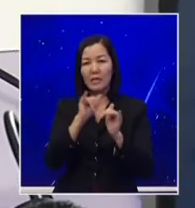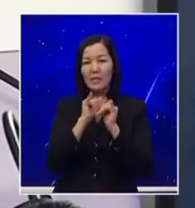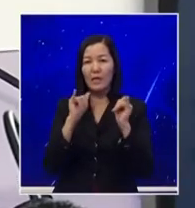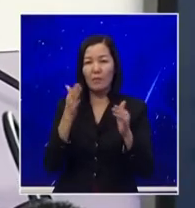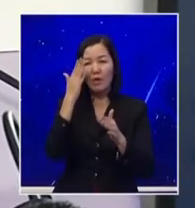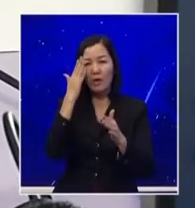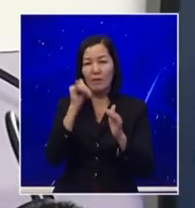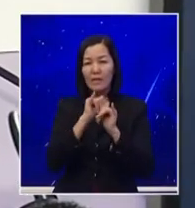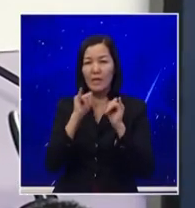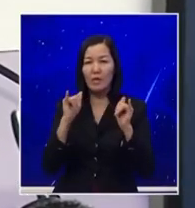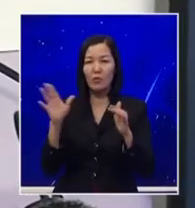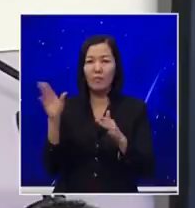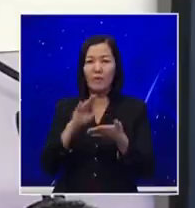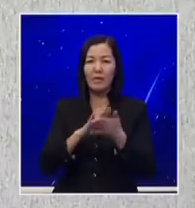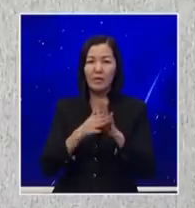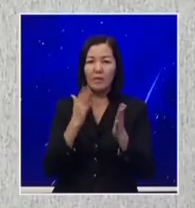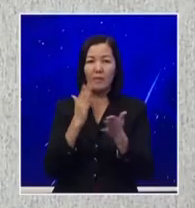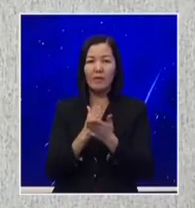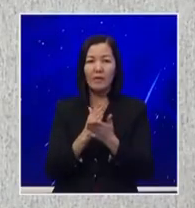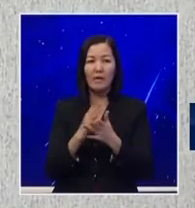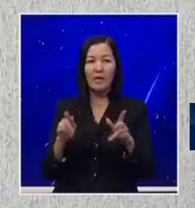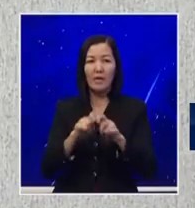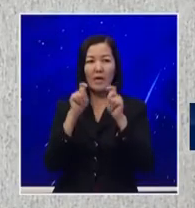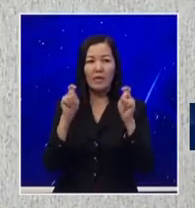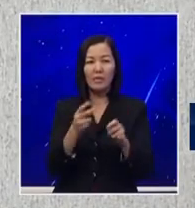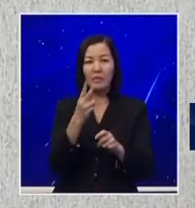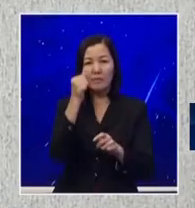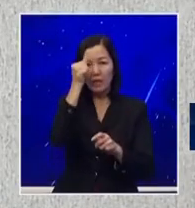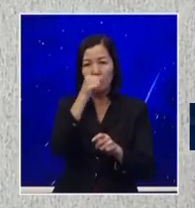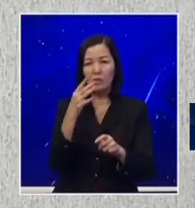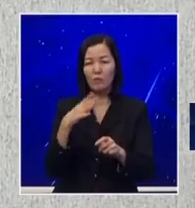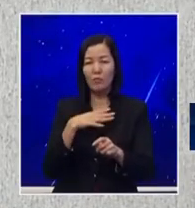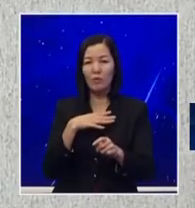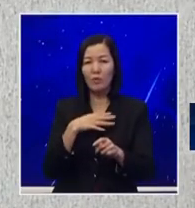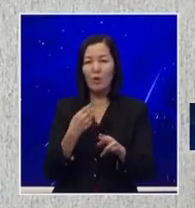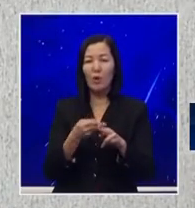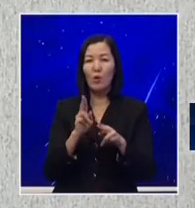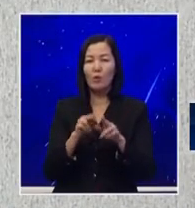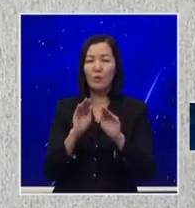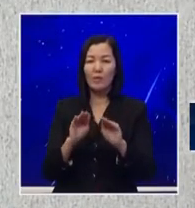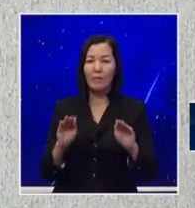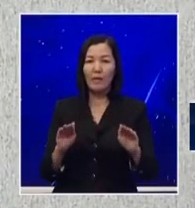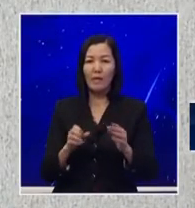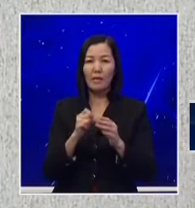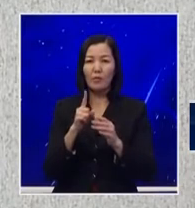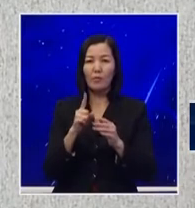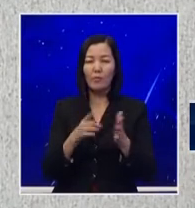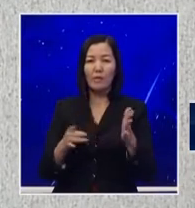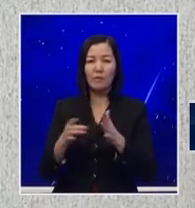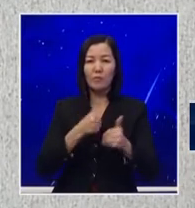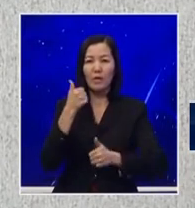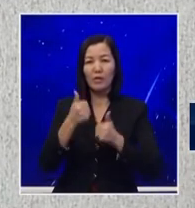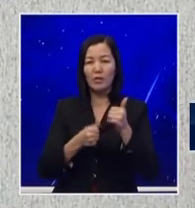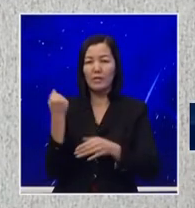қабілетін арттыра түсуіне барлық жағдай жасалған. Ашылғанымызға 2 жыл уақыт болды. Осы уақыт ішінде оқушыларымыз 11 рет республикалық